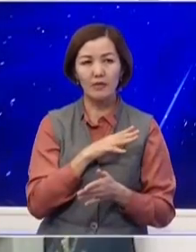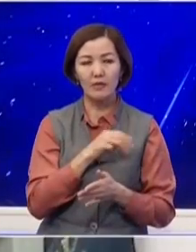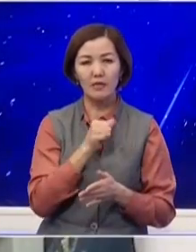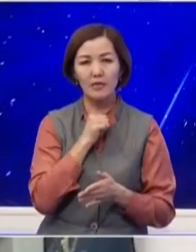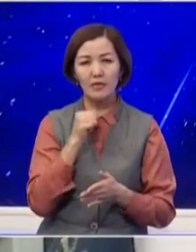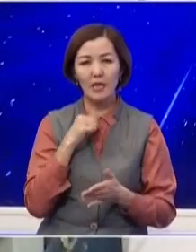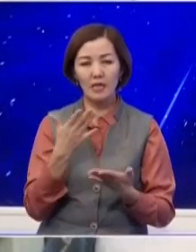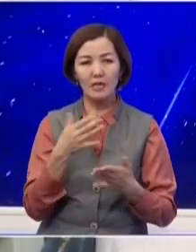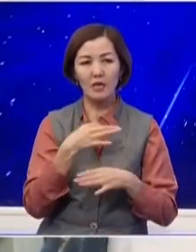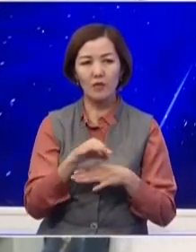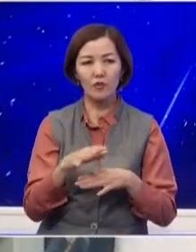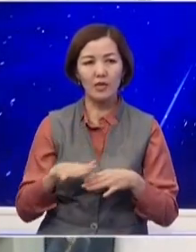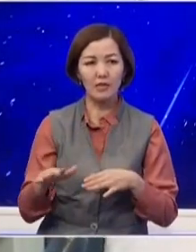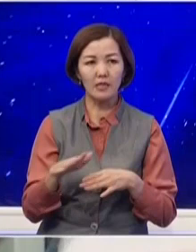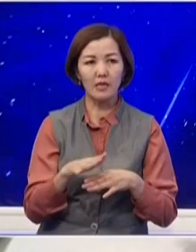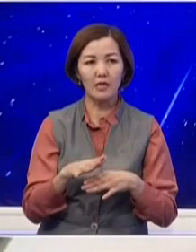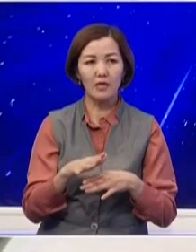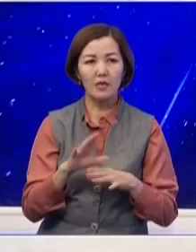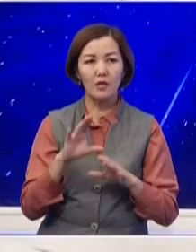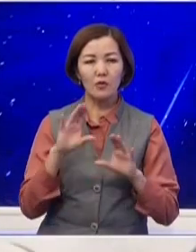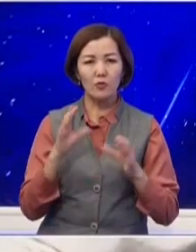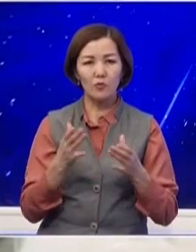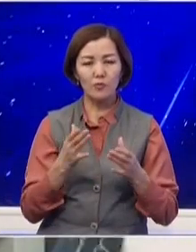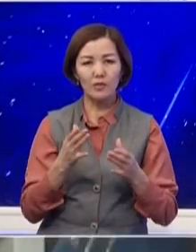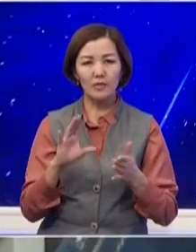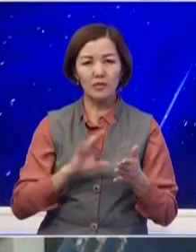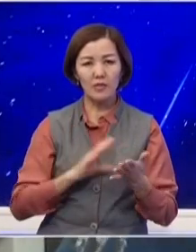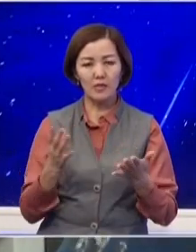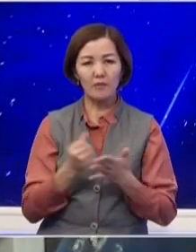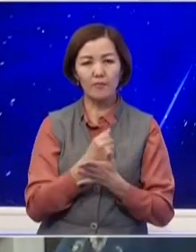Талғар ауданында күміс жүлдені иелендім. Және